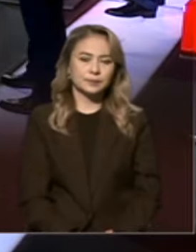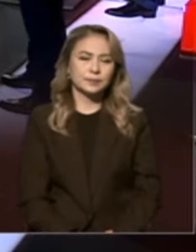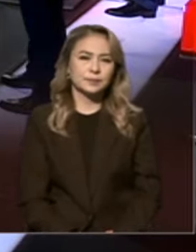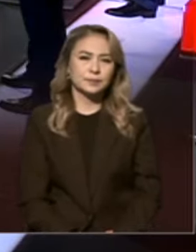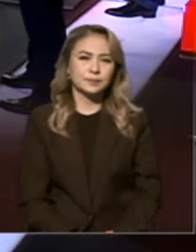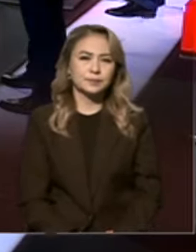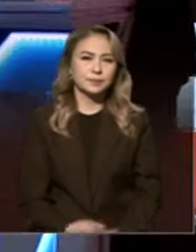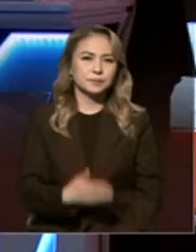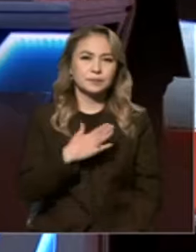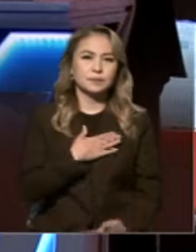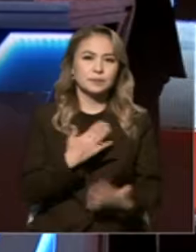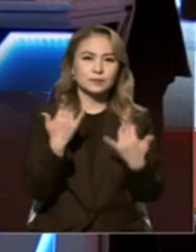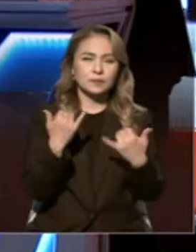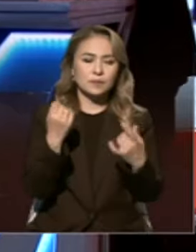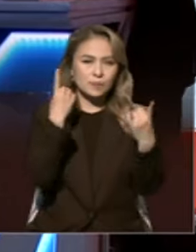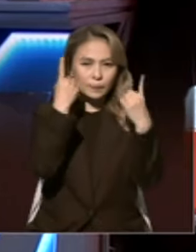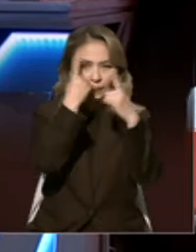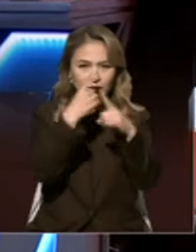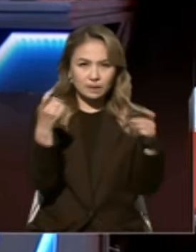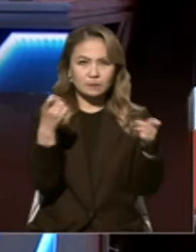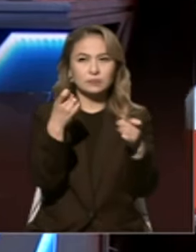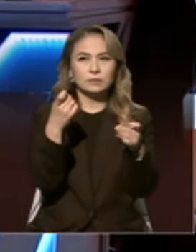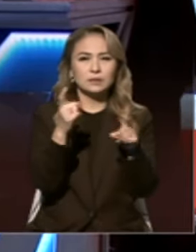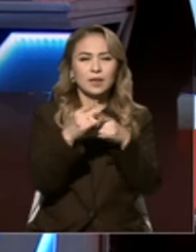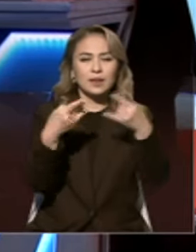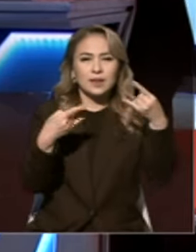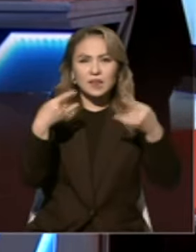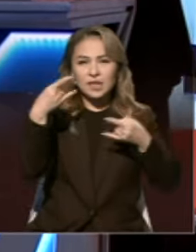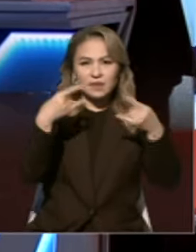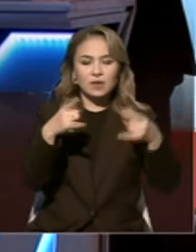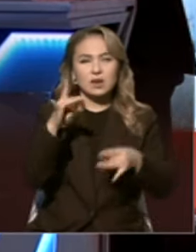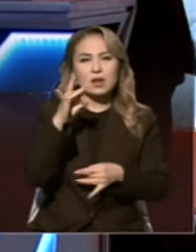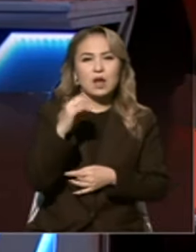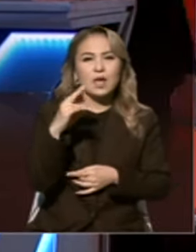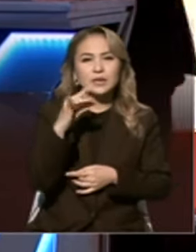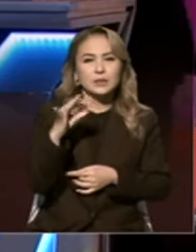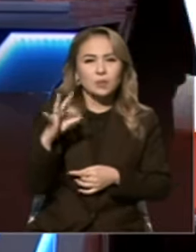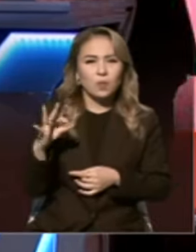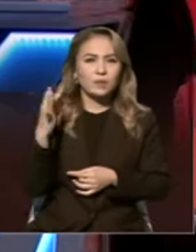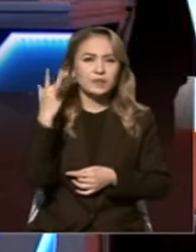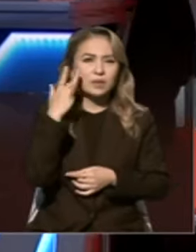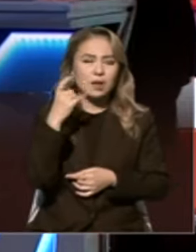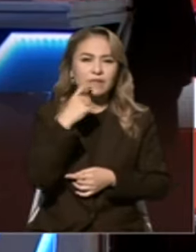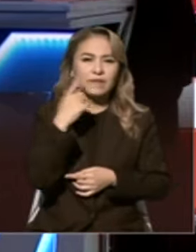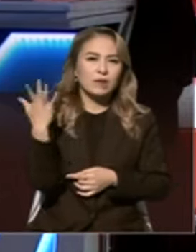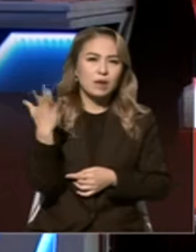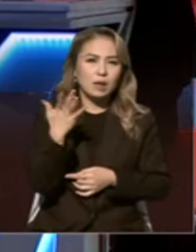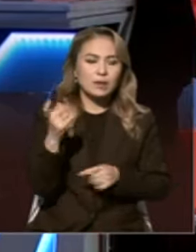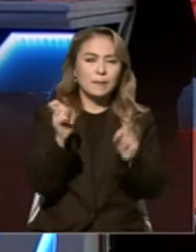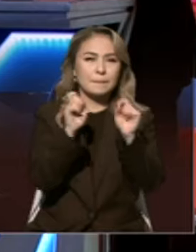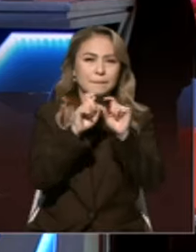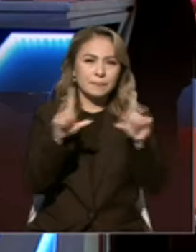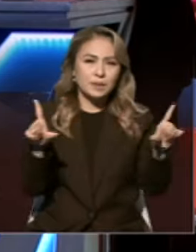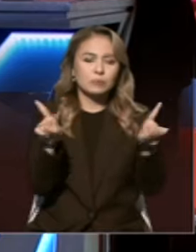Бізде қазір ақпарат құралдарында, телевизорда, радиода айтылып жатыр ғой. Және мектептерде де айтылады қазір.